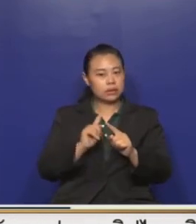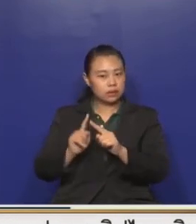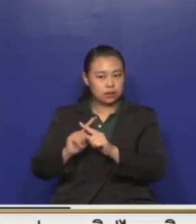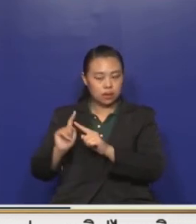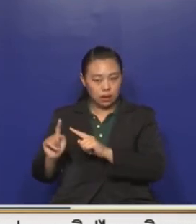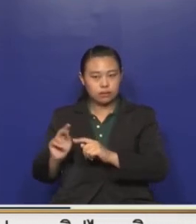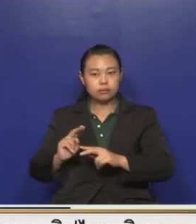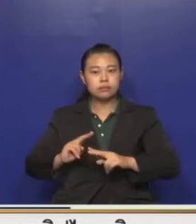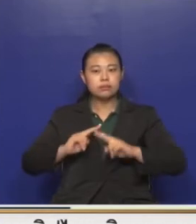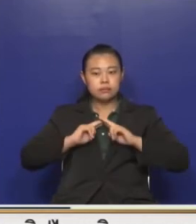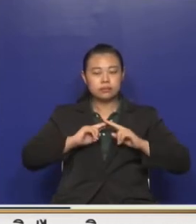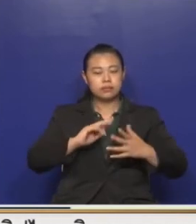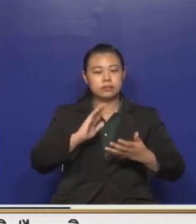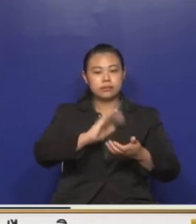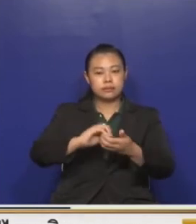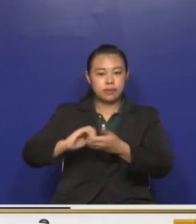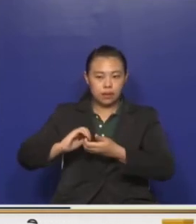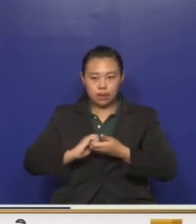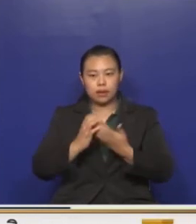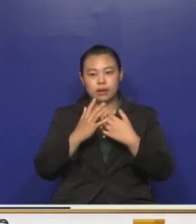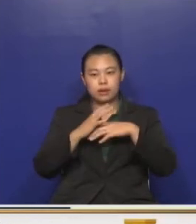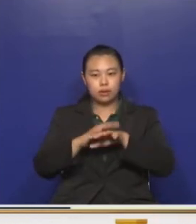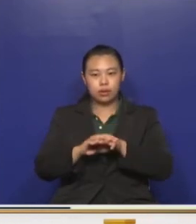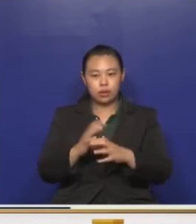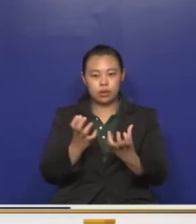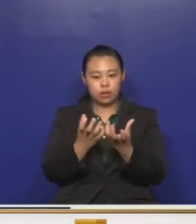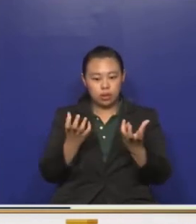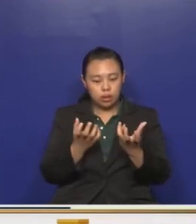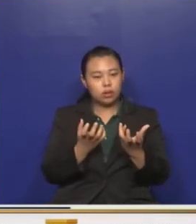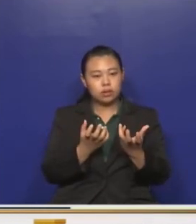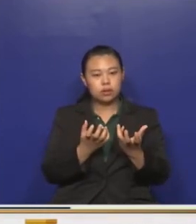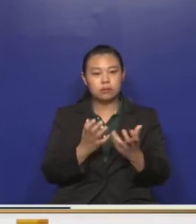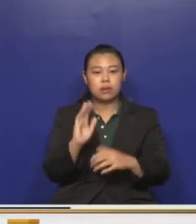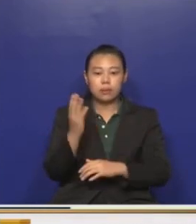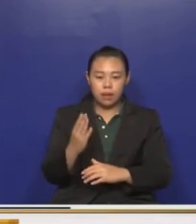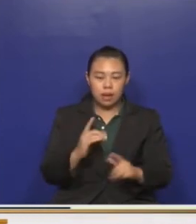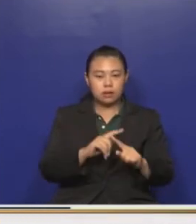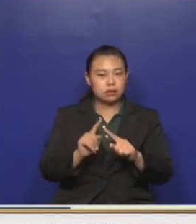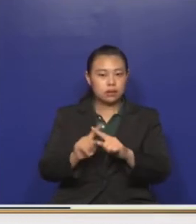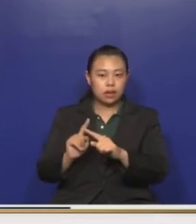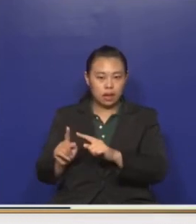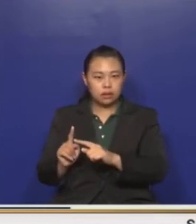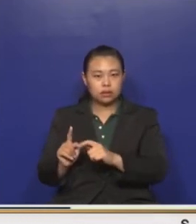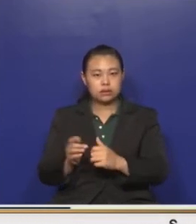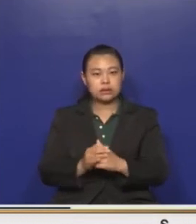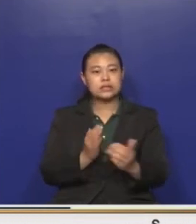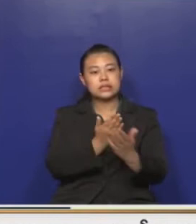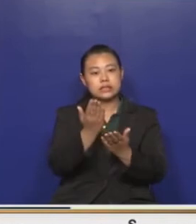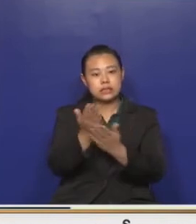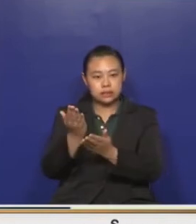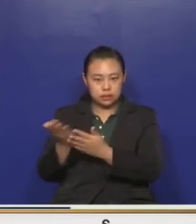เหเบราลอ